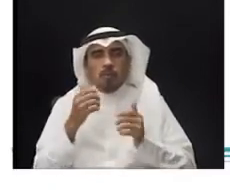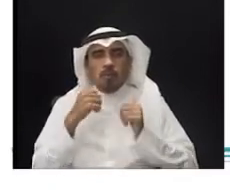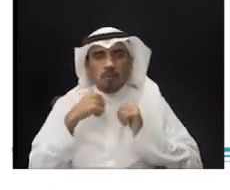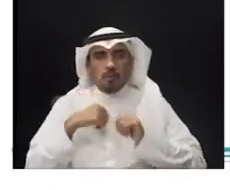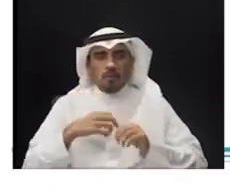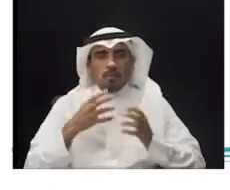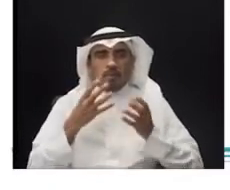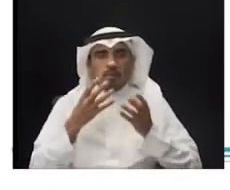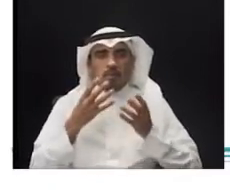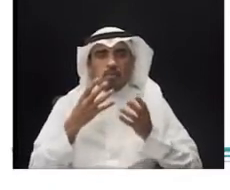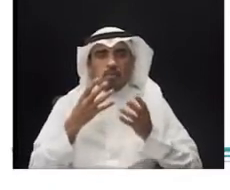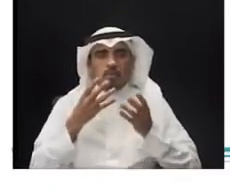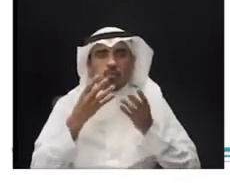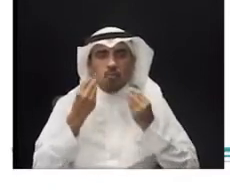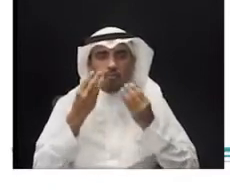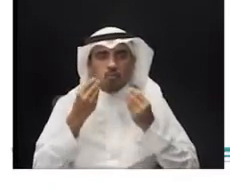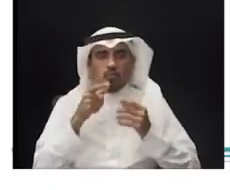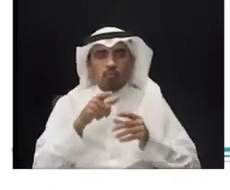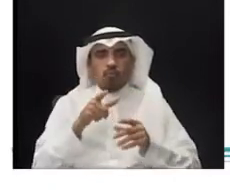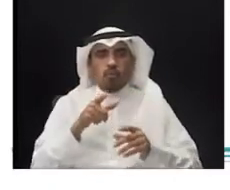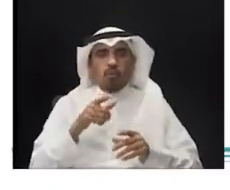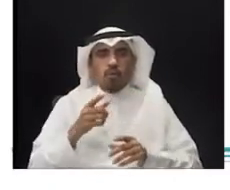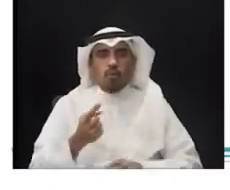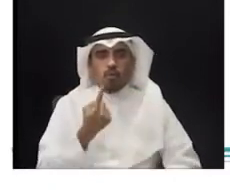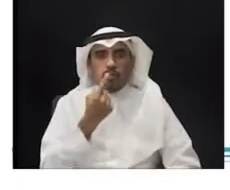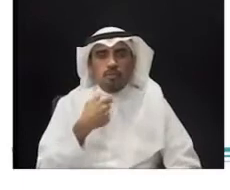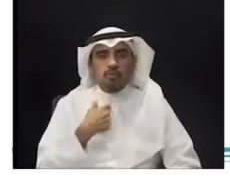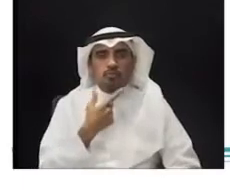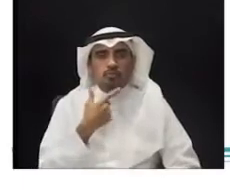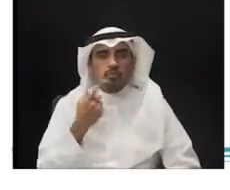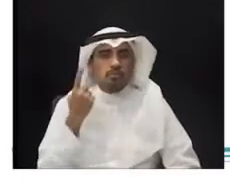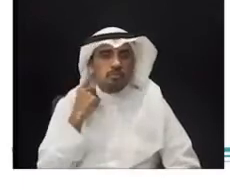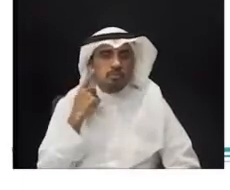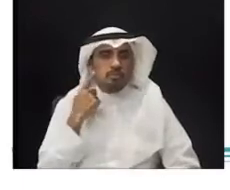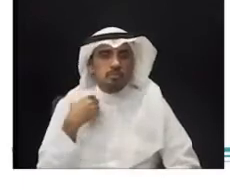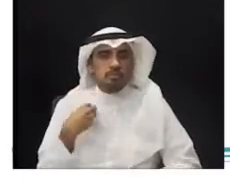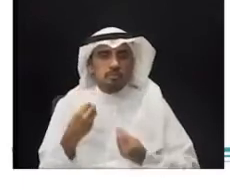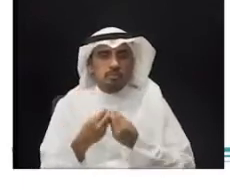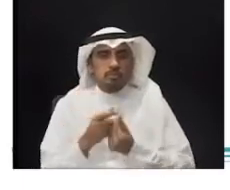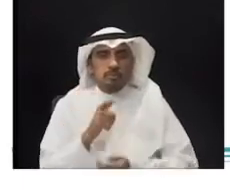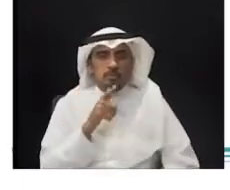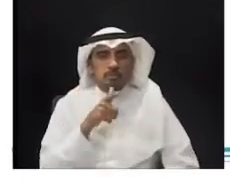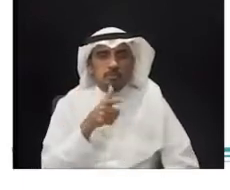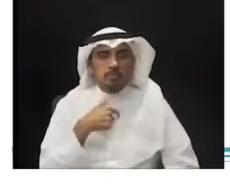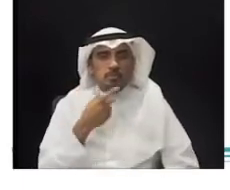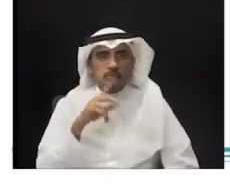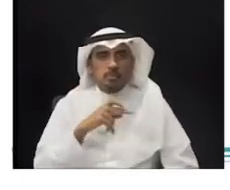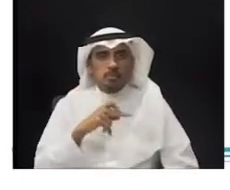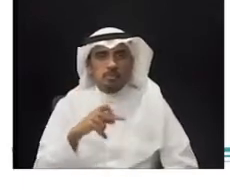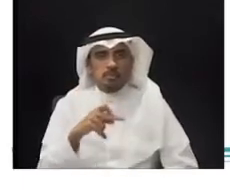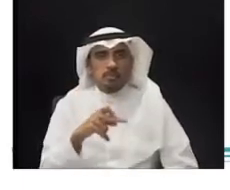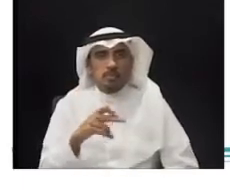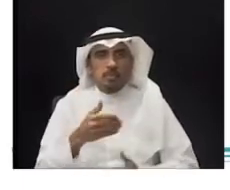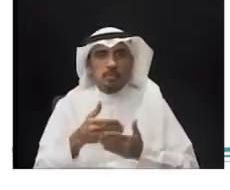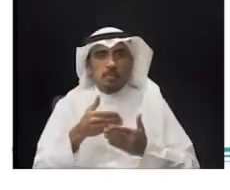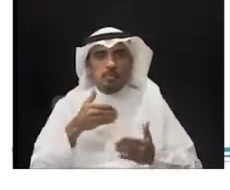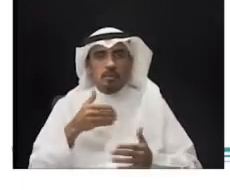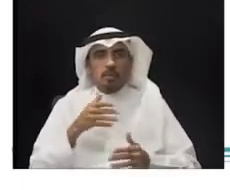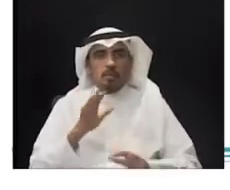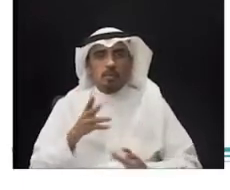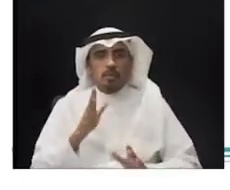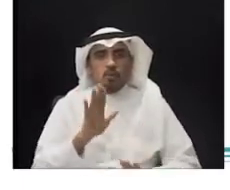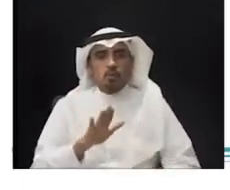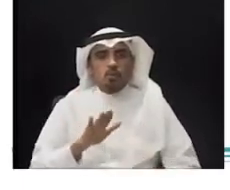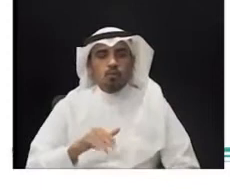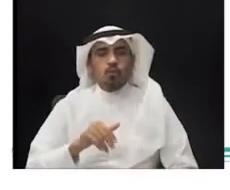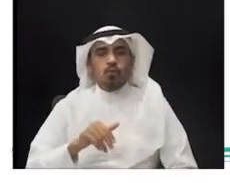الدروس اللغوية التي ستعلمها في هذه الوحدة. أريدكم أن تستمعوا معي إلى الحديث ثم نجيب